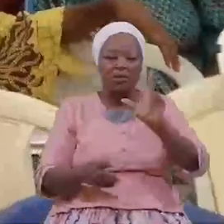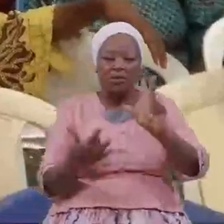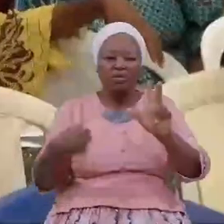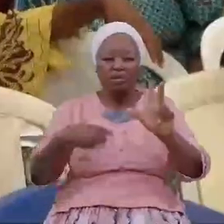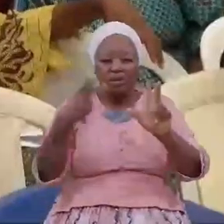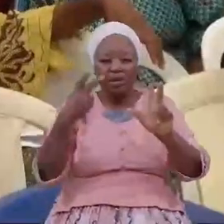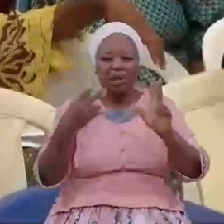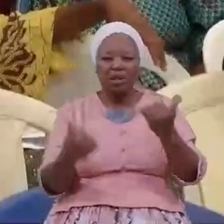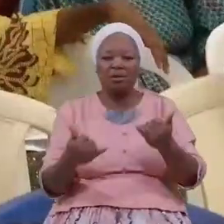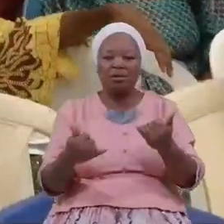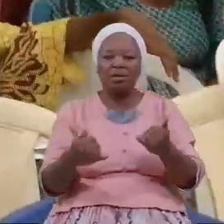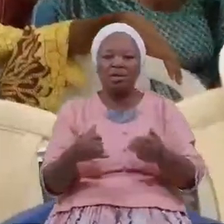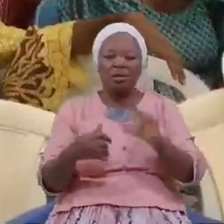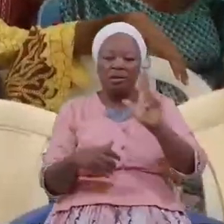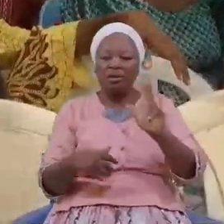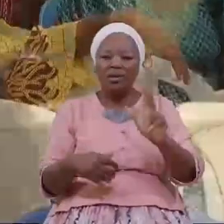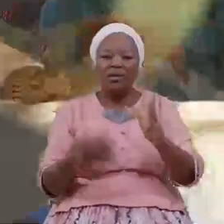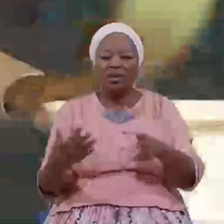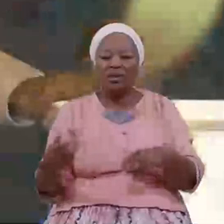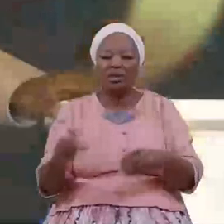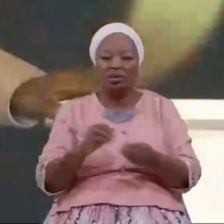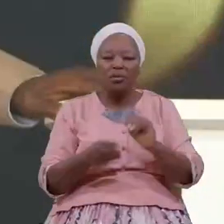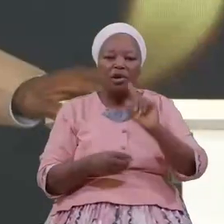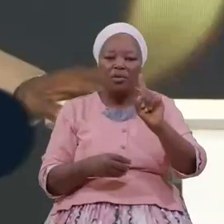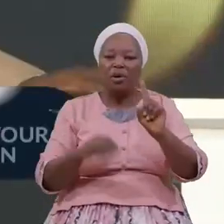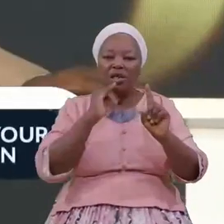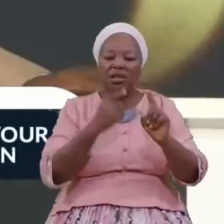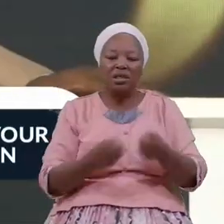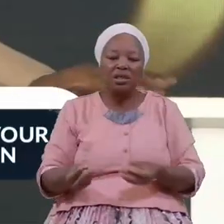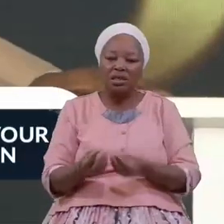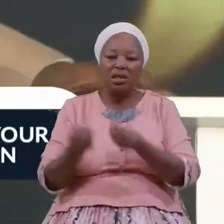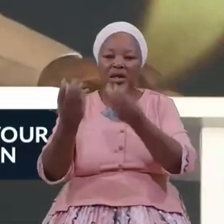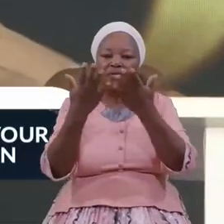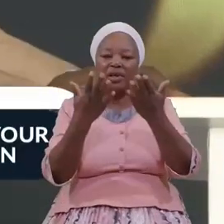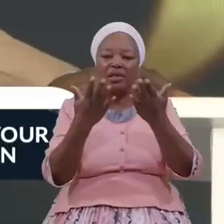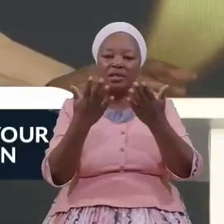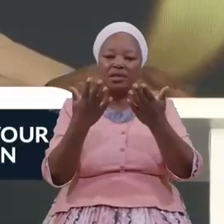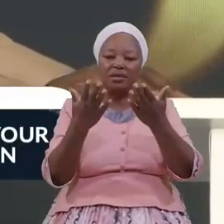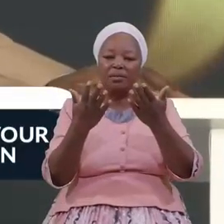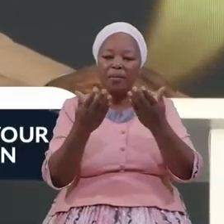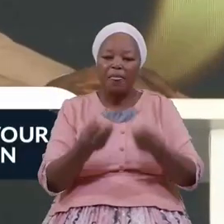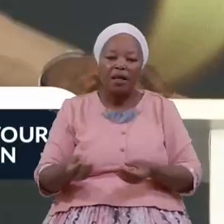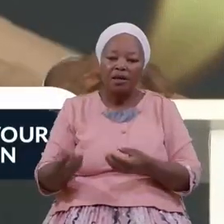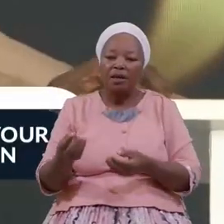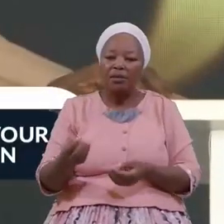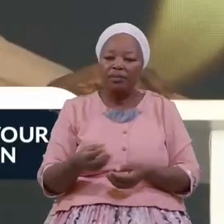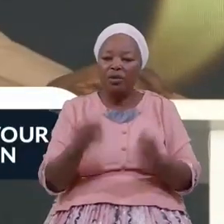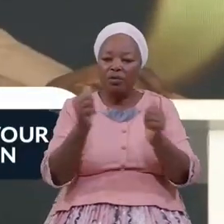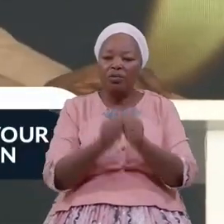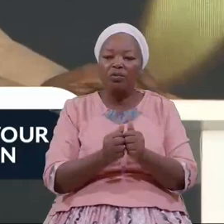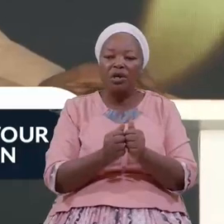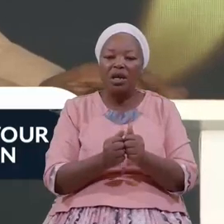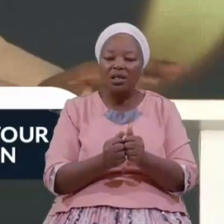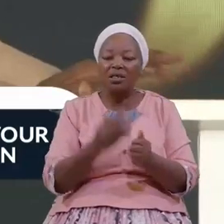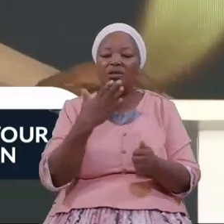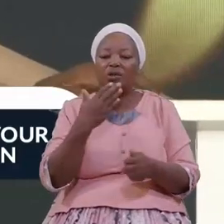allons voir rapidement un ici, le sacrifice de bonne